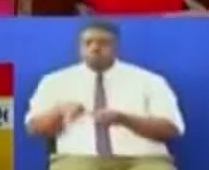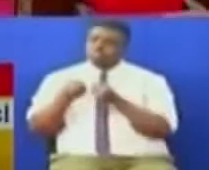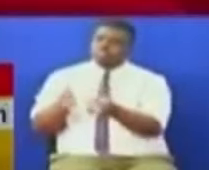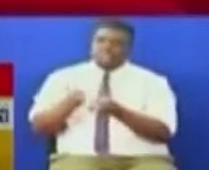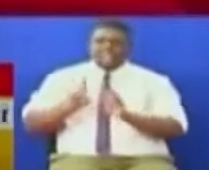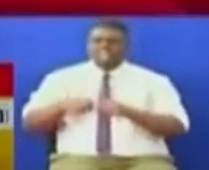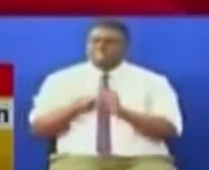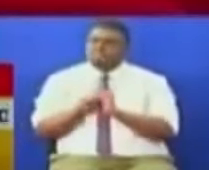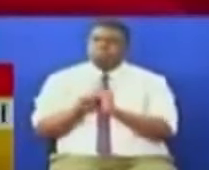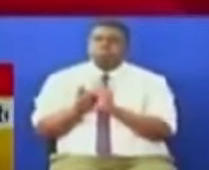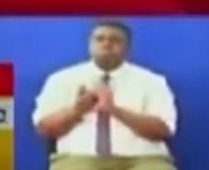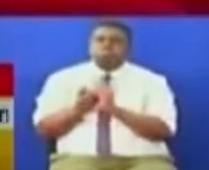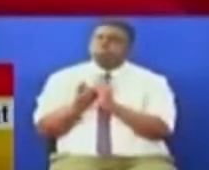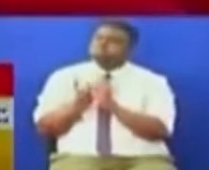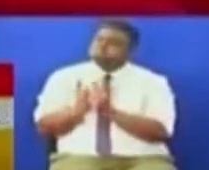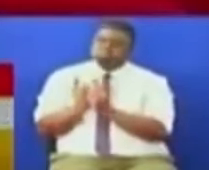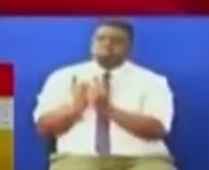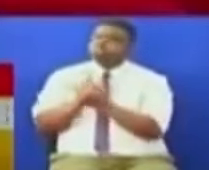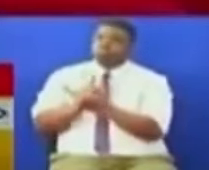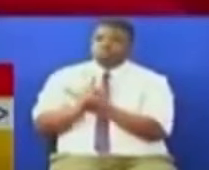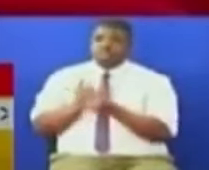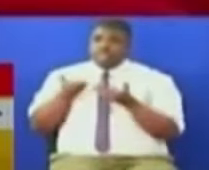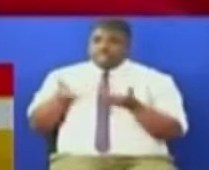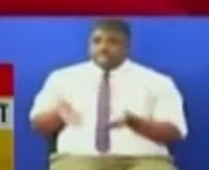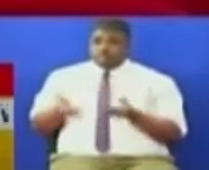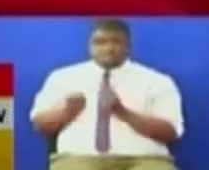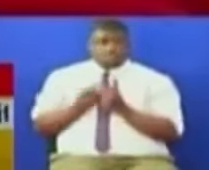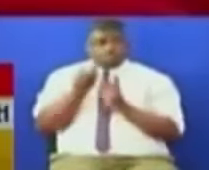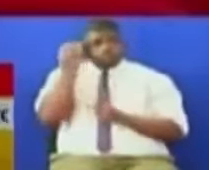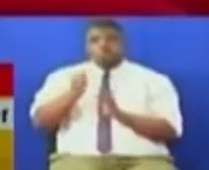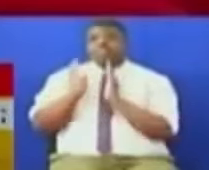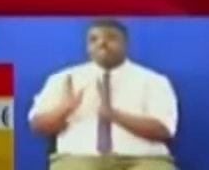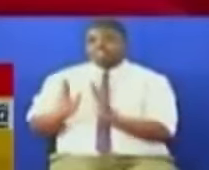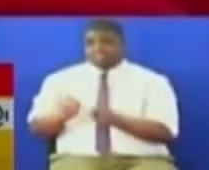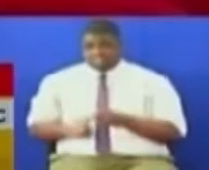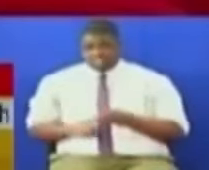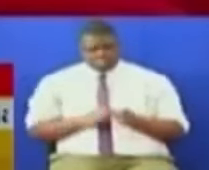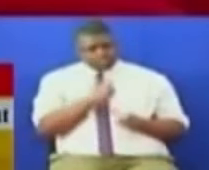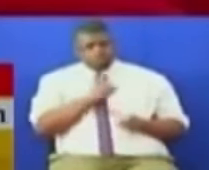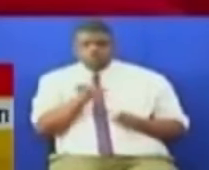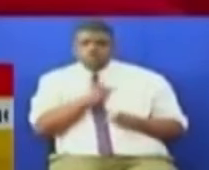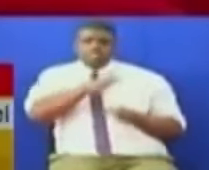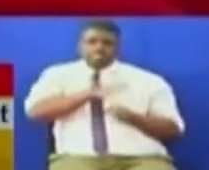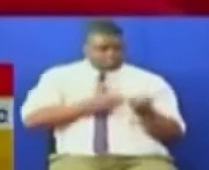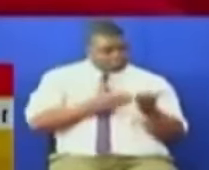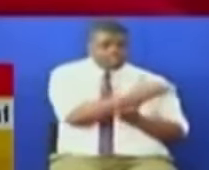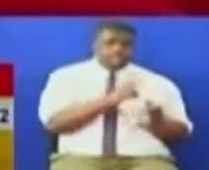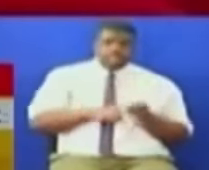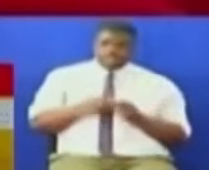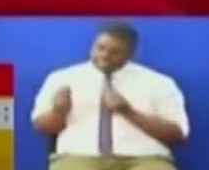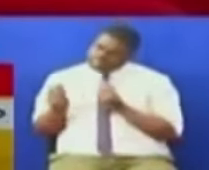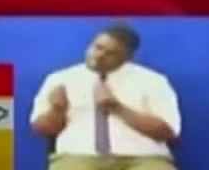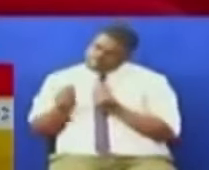itakuwa ni sehemu ya ushauri ule ule. Zipo hoja nyingi sana ambazo tumepitia, lakini mapendekezo au zipo chache ambazo